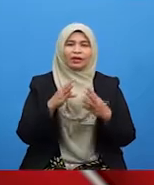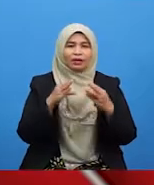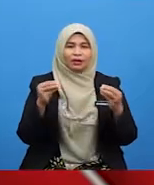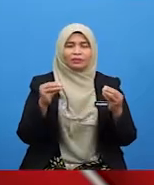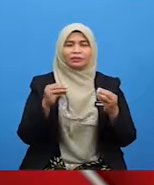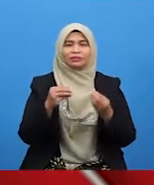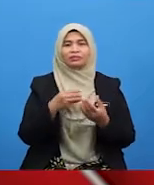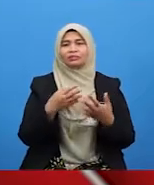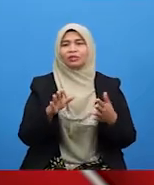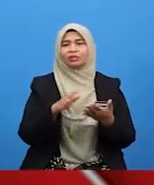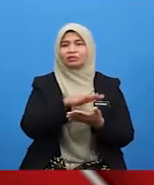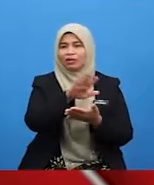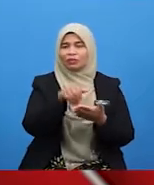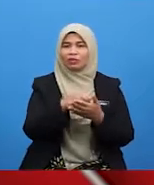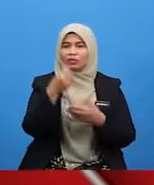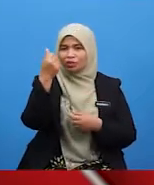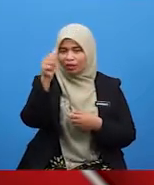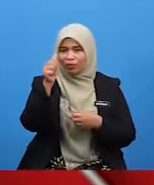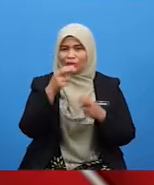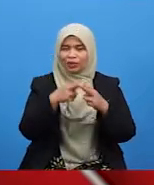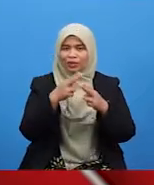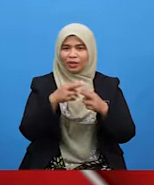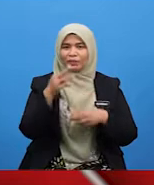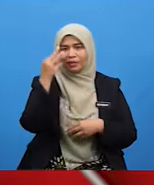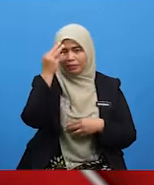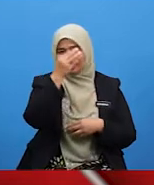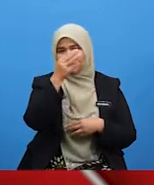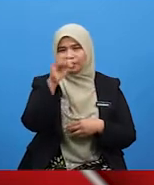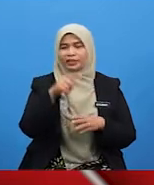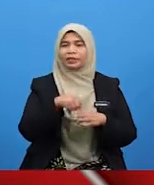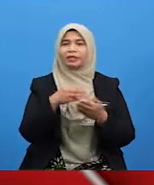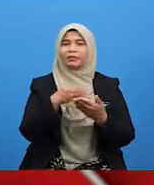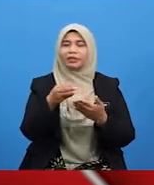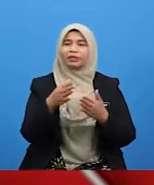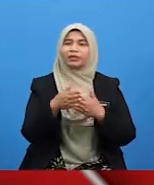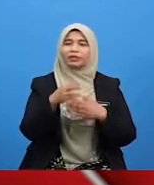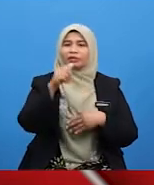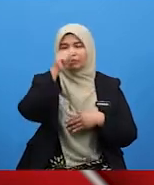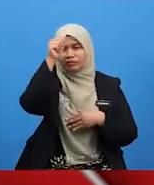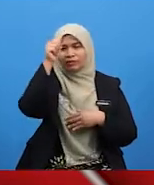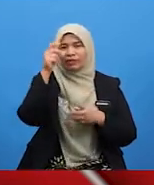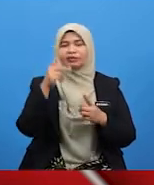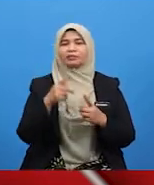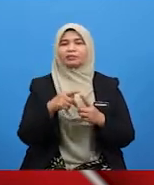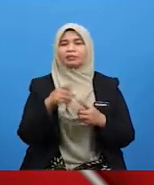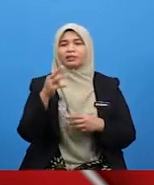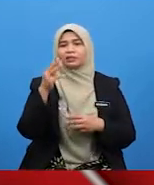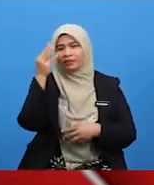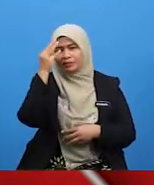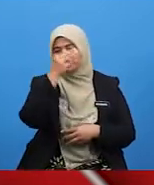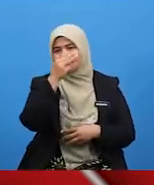Selesai sudah 10 nama malaikat dan tugasan yang diberikan Allah kepada